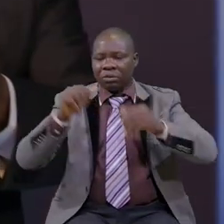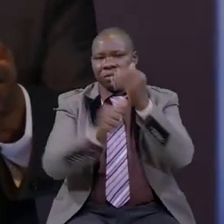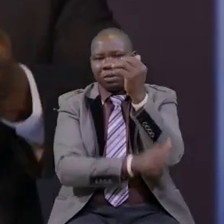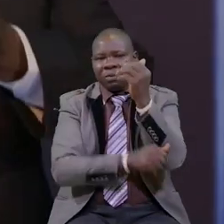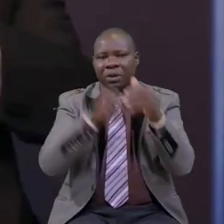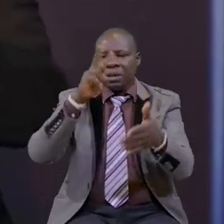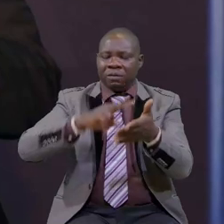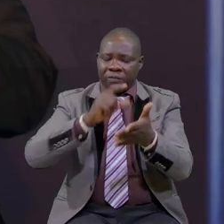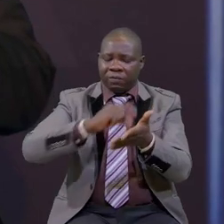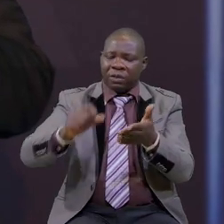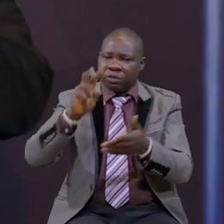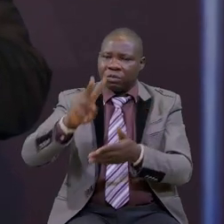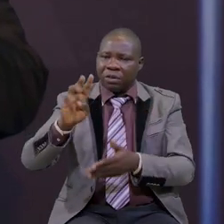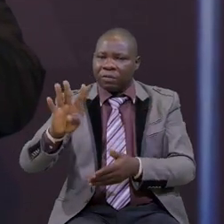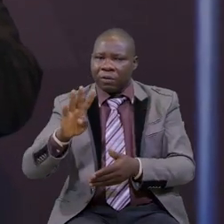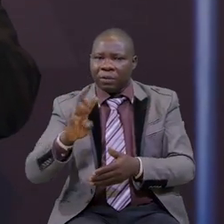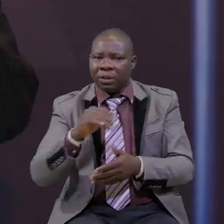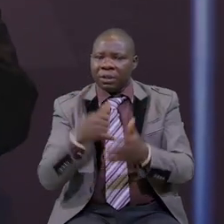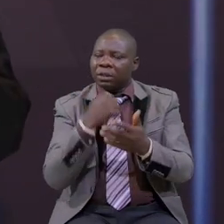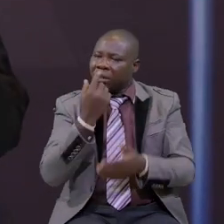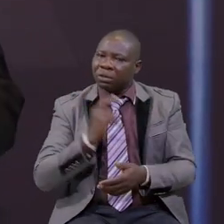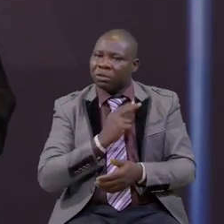Verset 24, on nous dit, il s'écria,